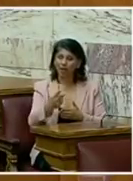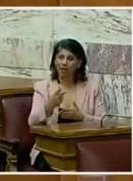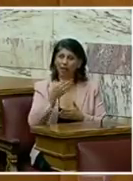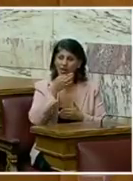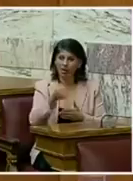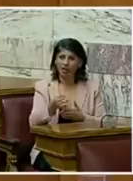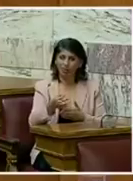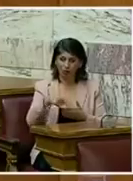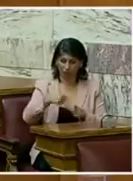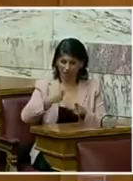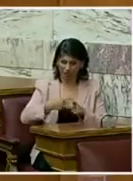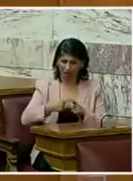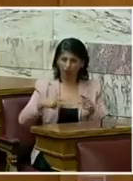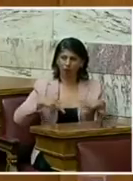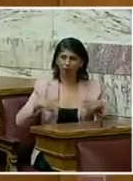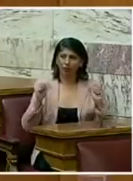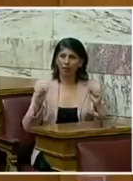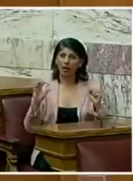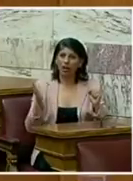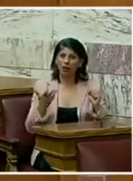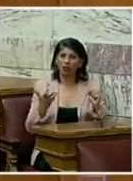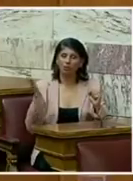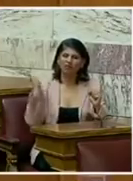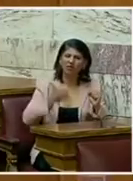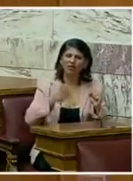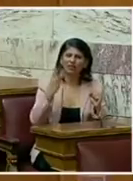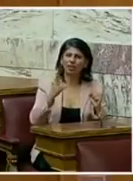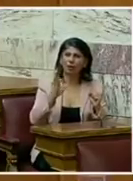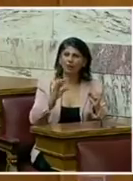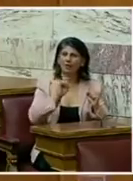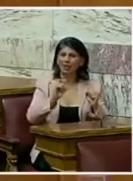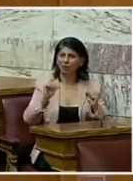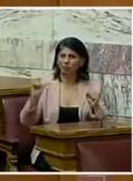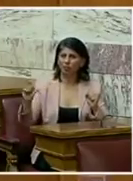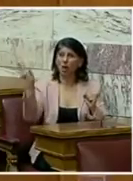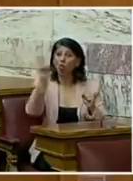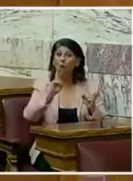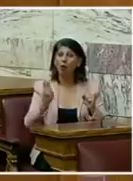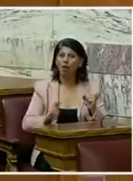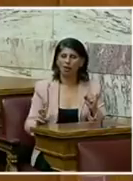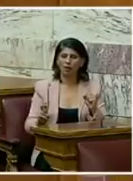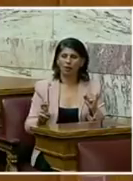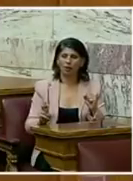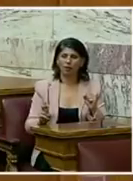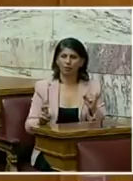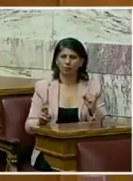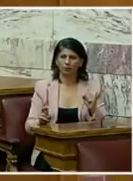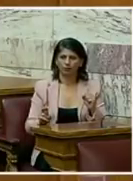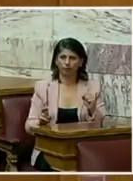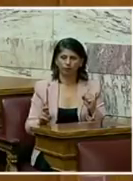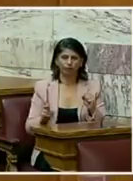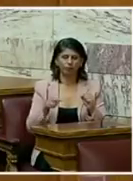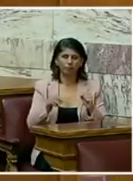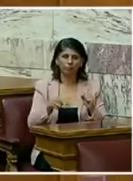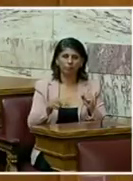χώρα μας και στο Υπουργείο Υγείας ότι επιβλήθηκαν 350 εκατομμύρια δολάρια κατόπιν εξώδικου συμβιβασμού.